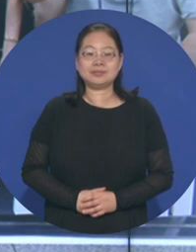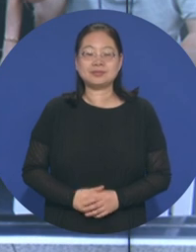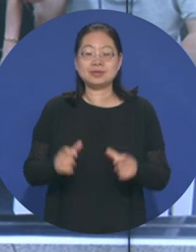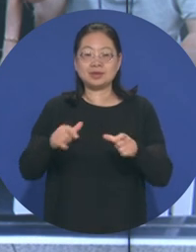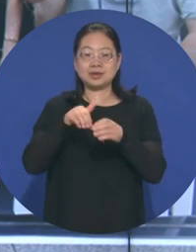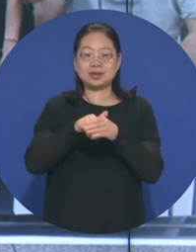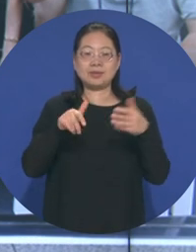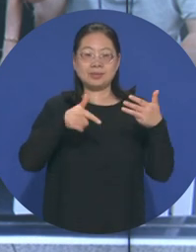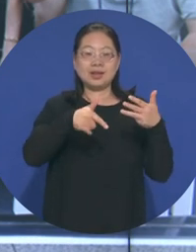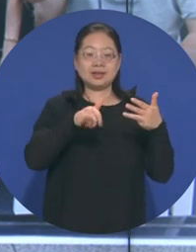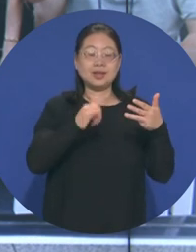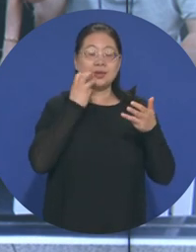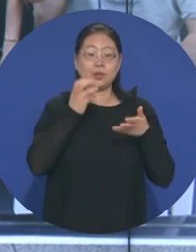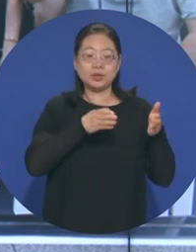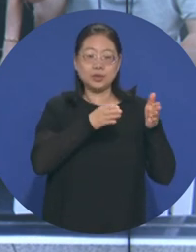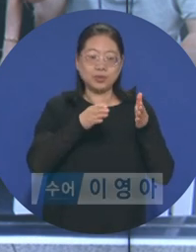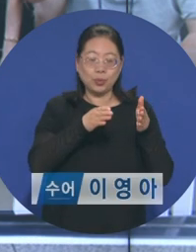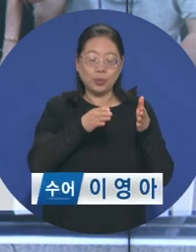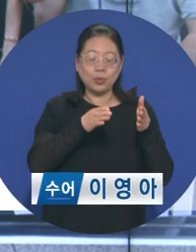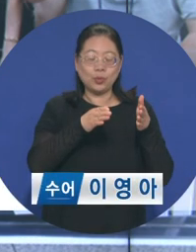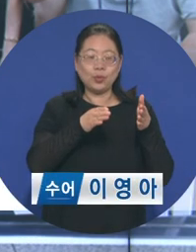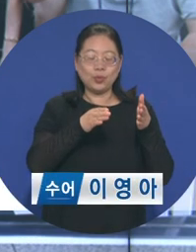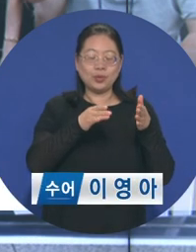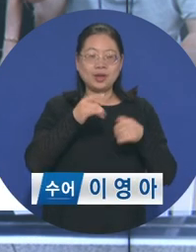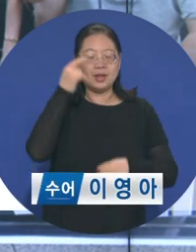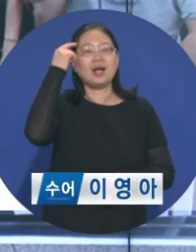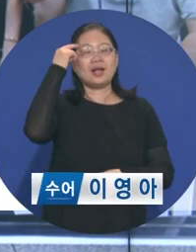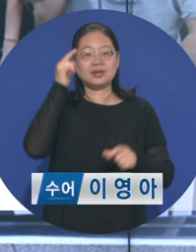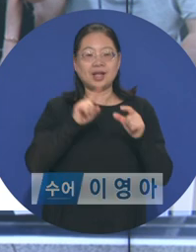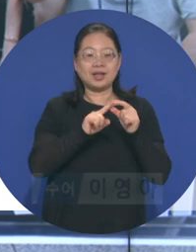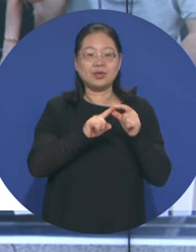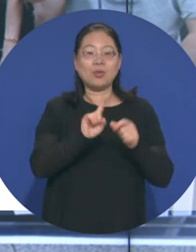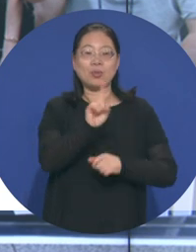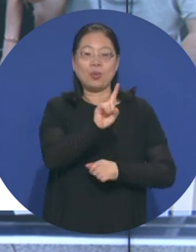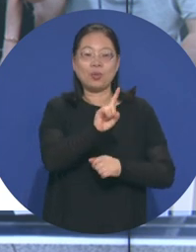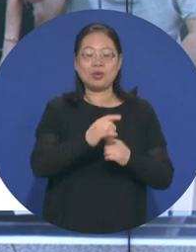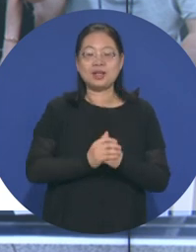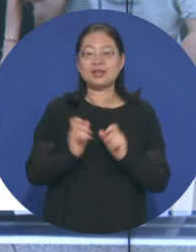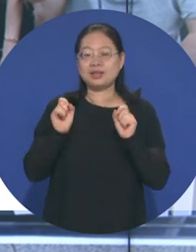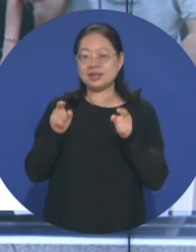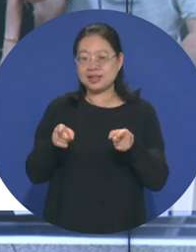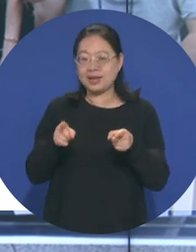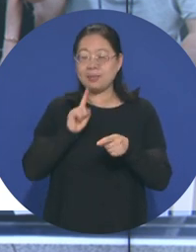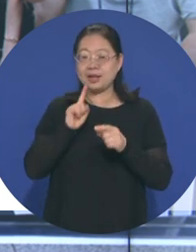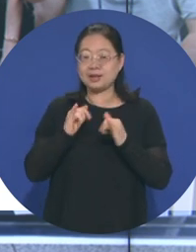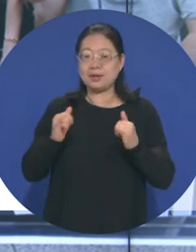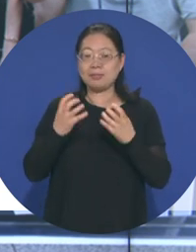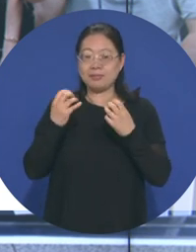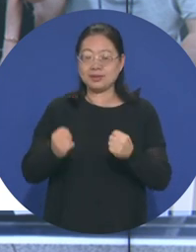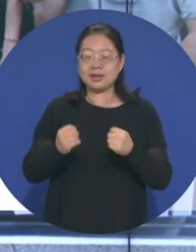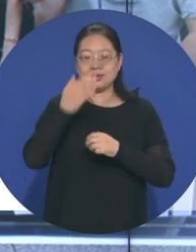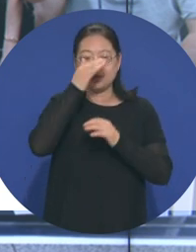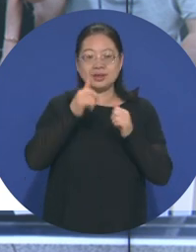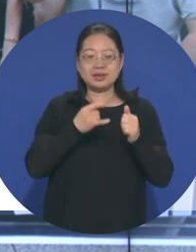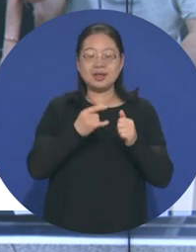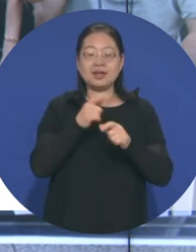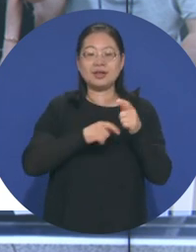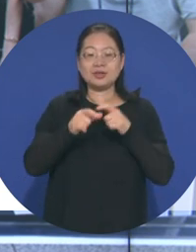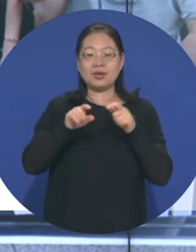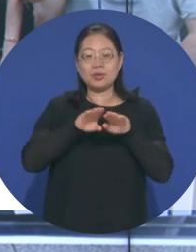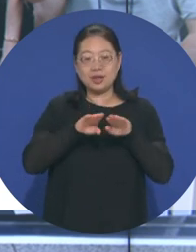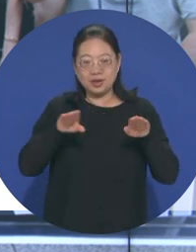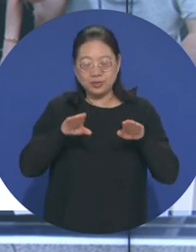민선 8기 경기도 하면 어떤 단어가 떠오르십니까? 기회를 꼽는 분들 많을 텐데요. 청년층에게 더 많고 고르며 나은